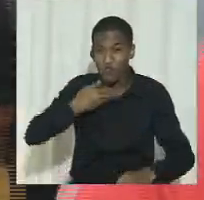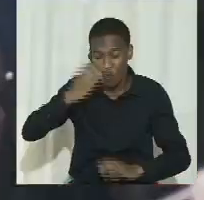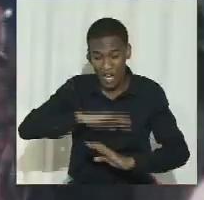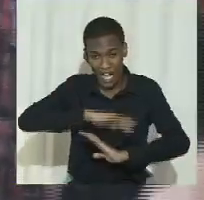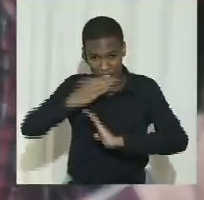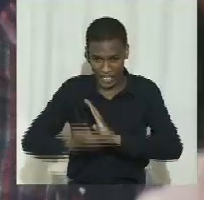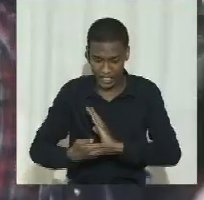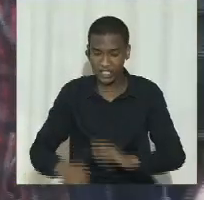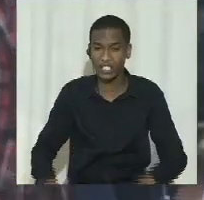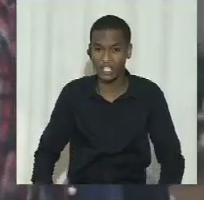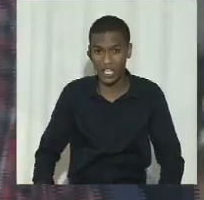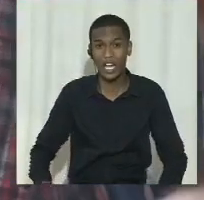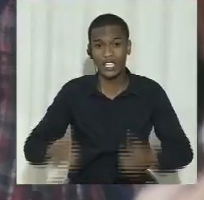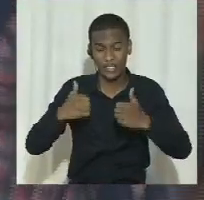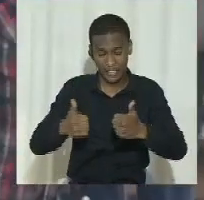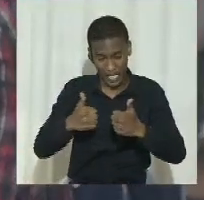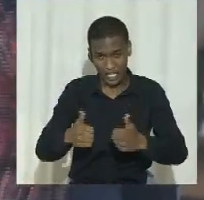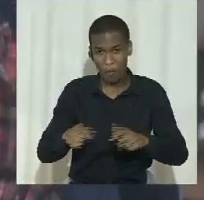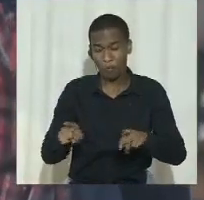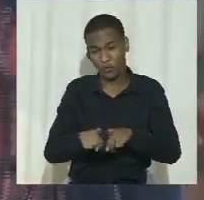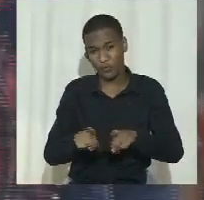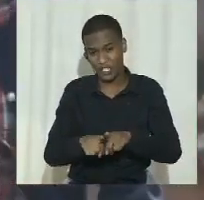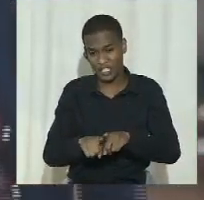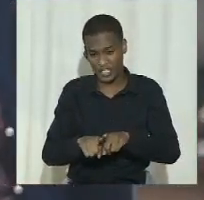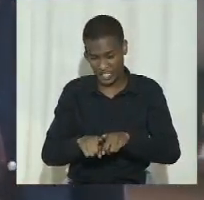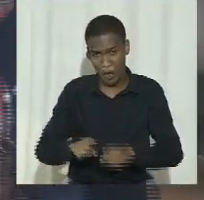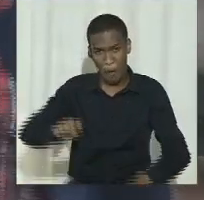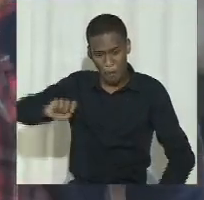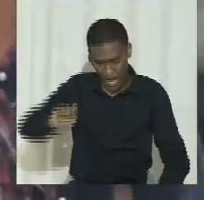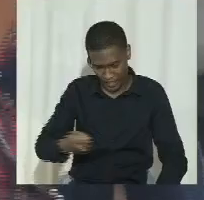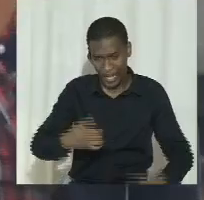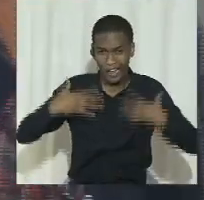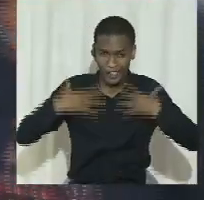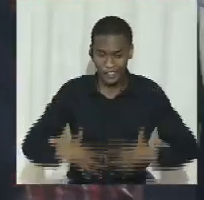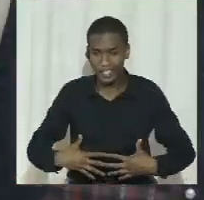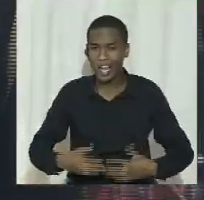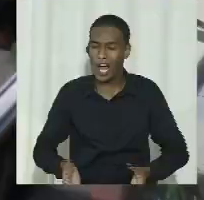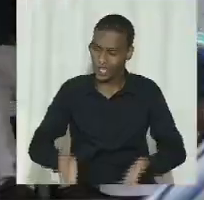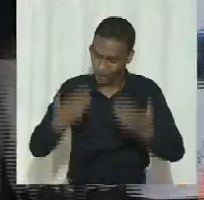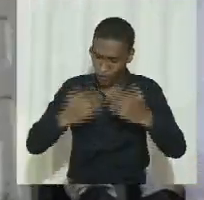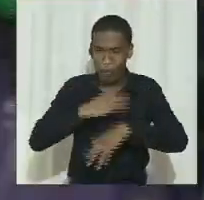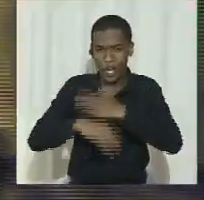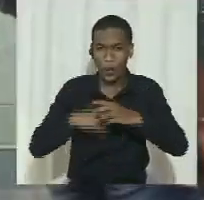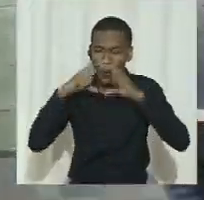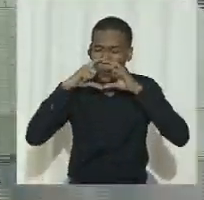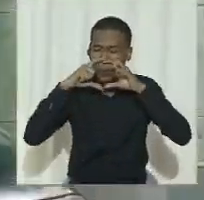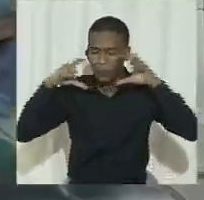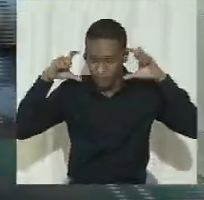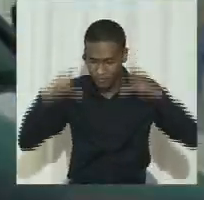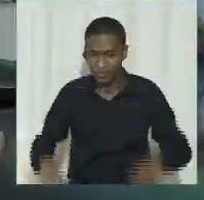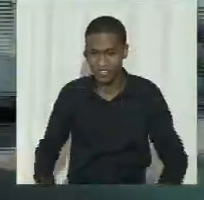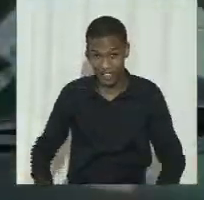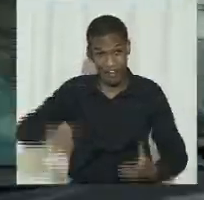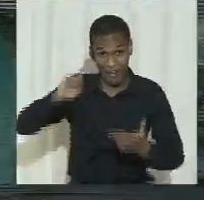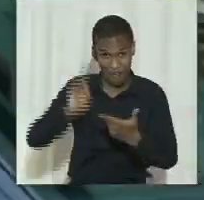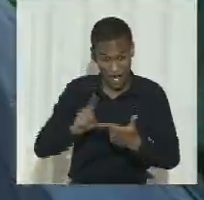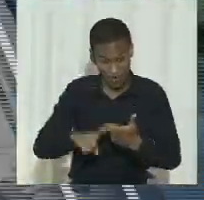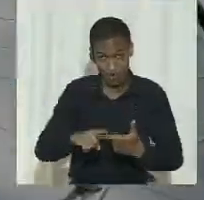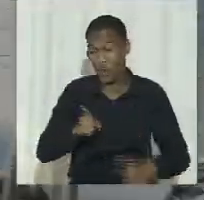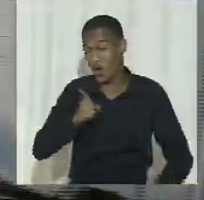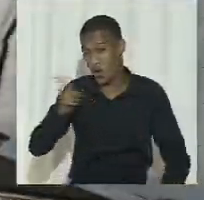a mametraka ny kasobosy eo foana. Misy antony hafa koa zany mampatonga ny olona mampidina an'le